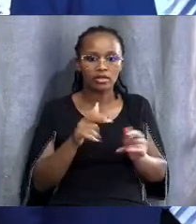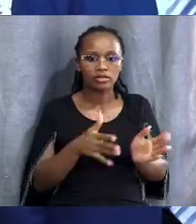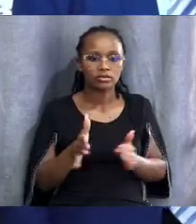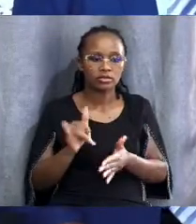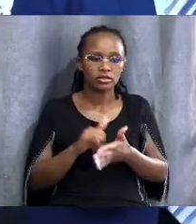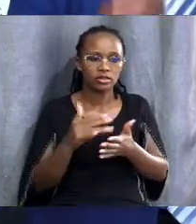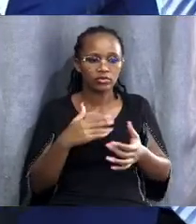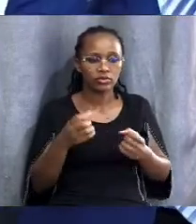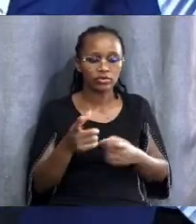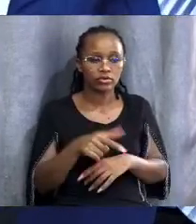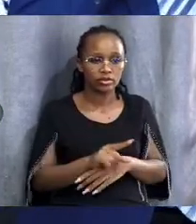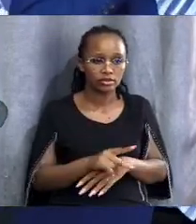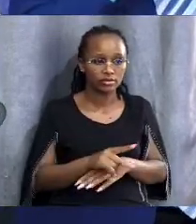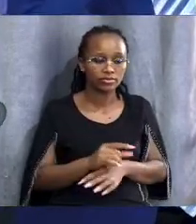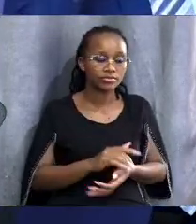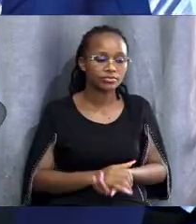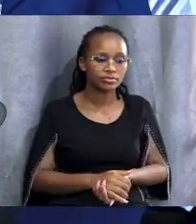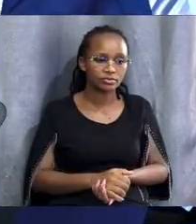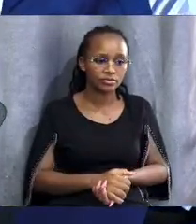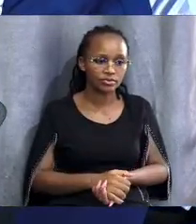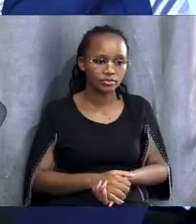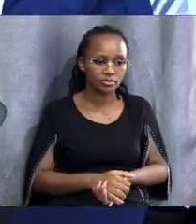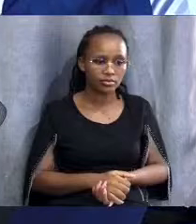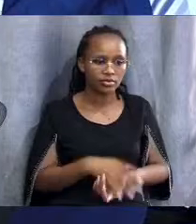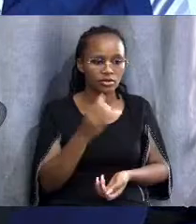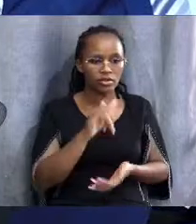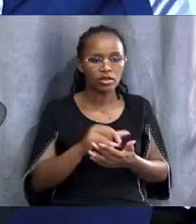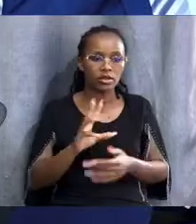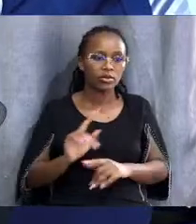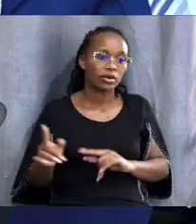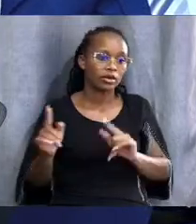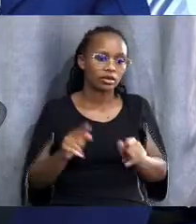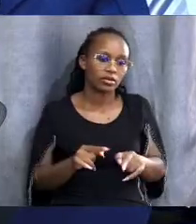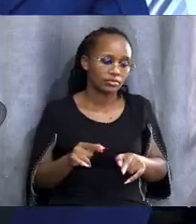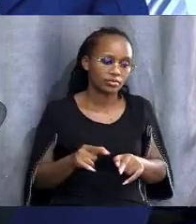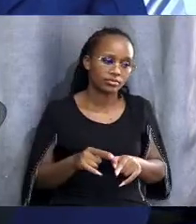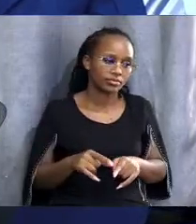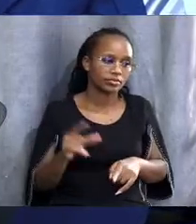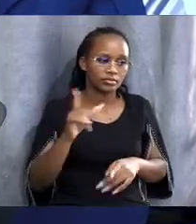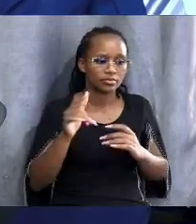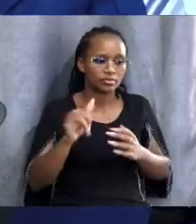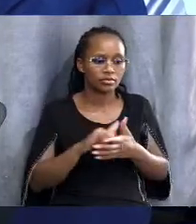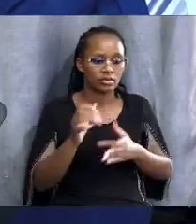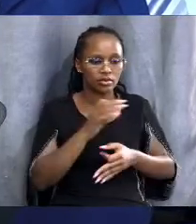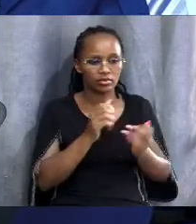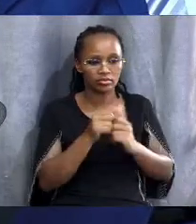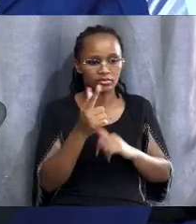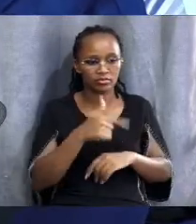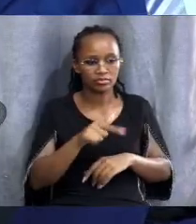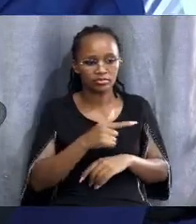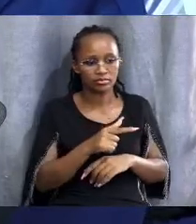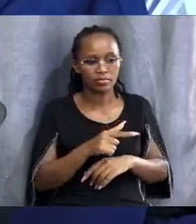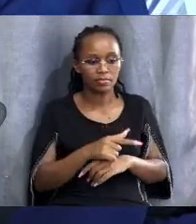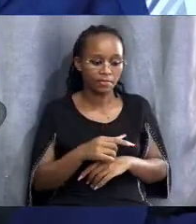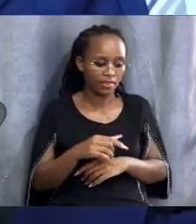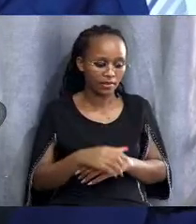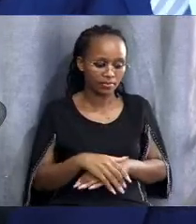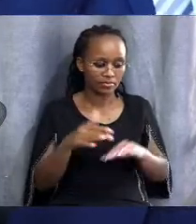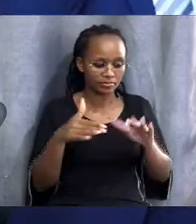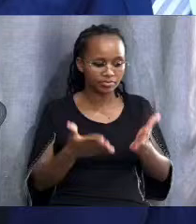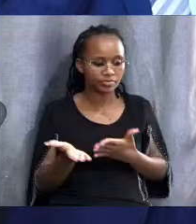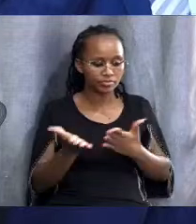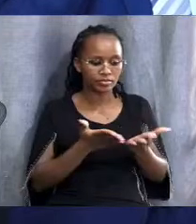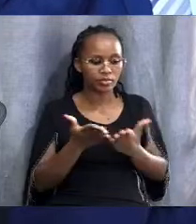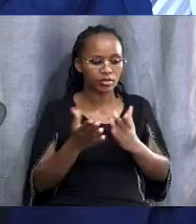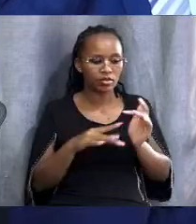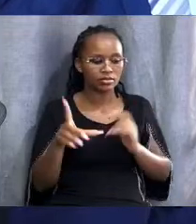hii ambapo umetupa ili tuje na tushirikiane pamoja kwenye